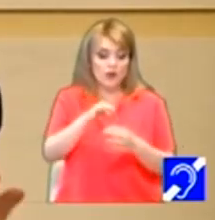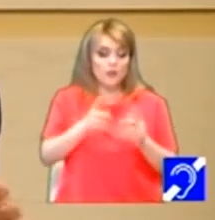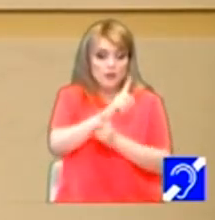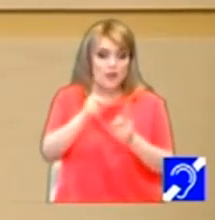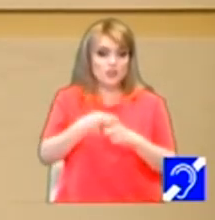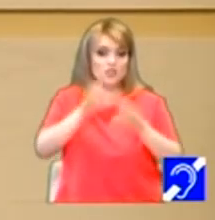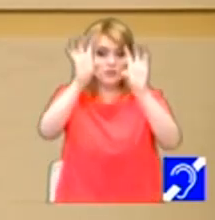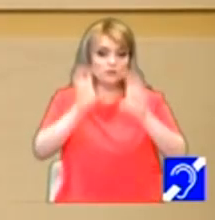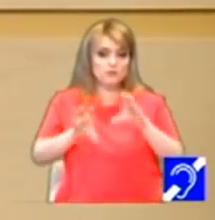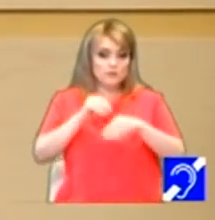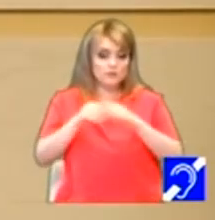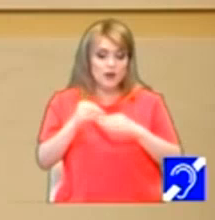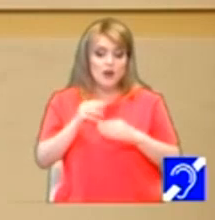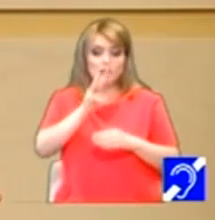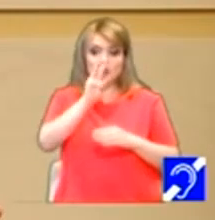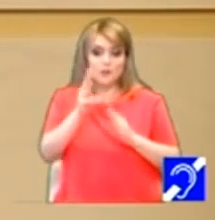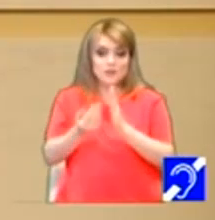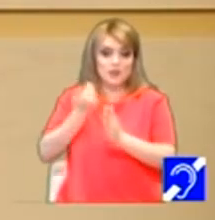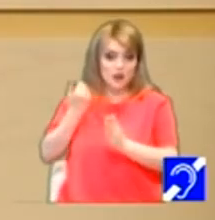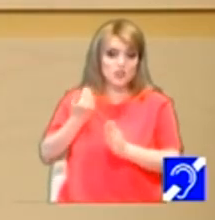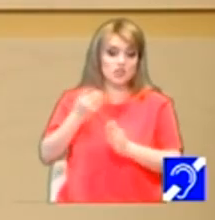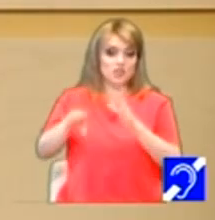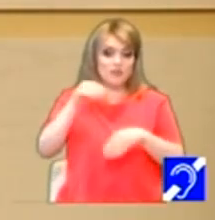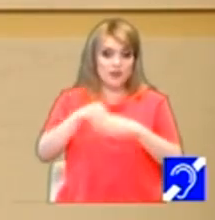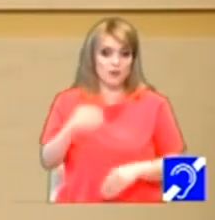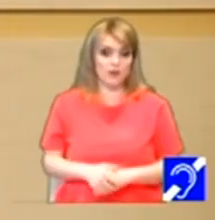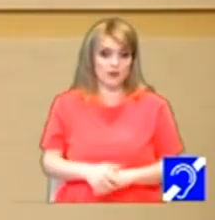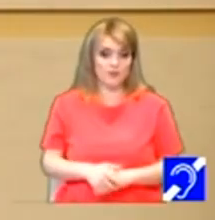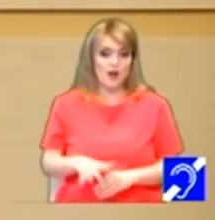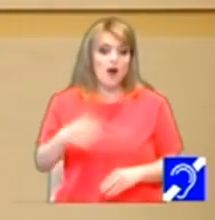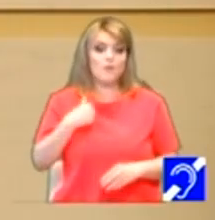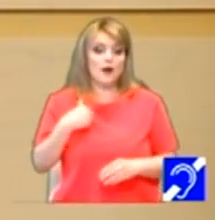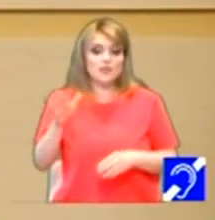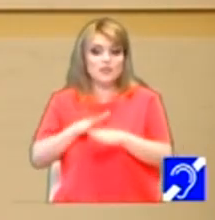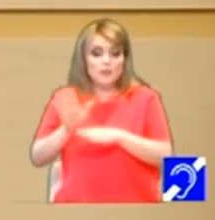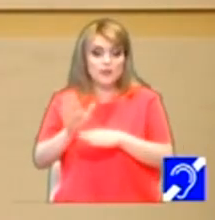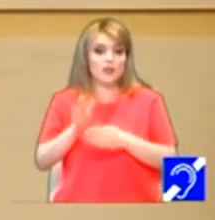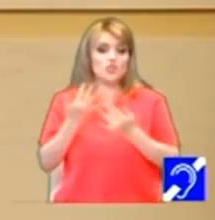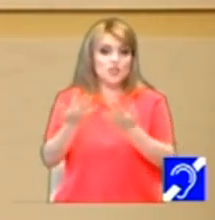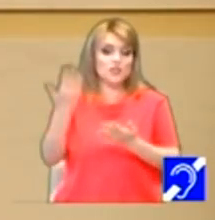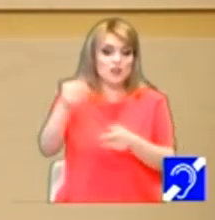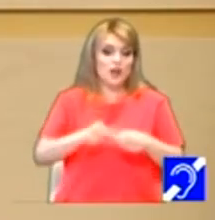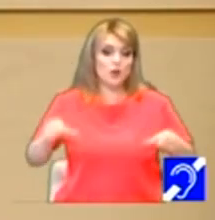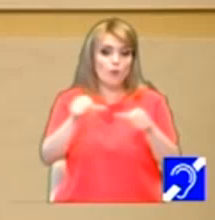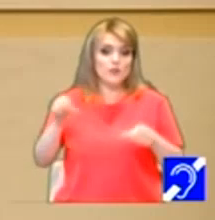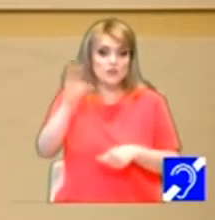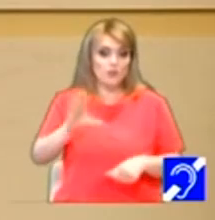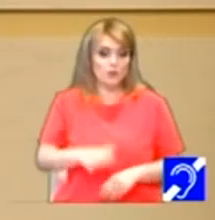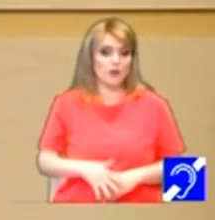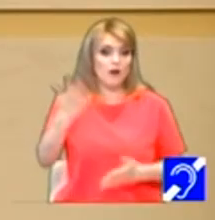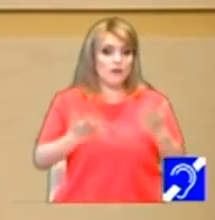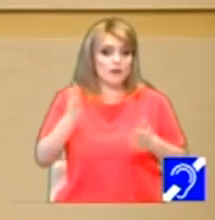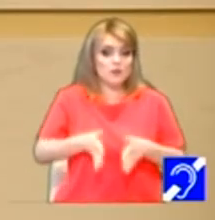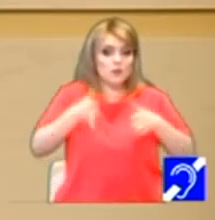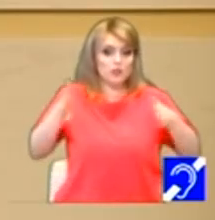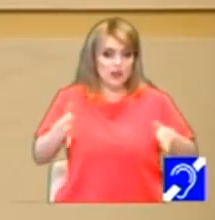lucru contravine standardelor Comisiei la Veneția, contravine jurisprudenței Curții Constituționale și cu siguranță dacă majoritatea